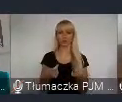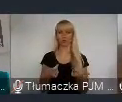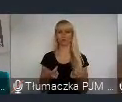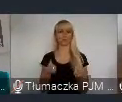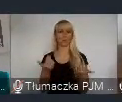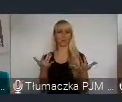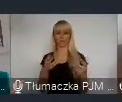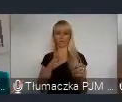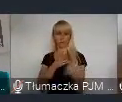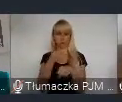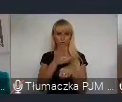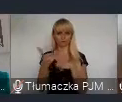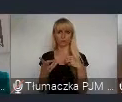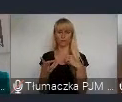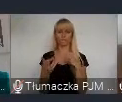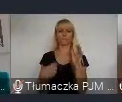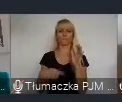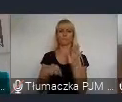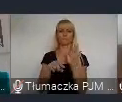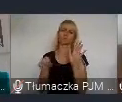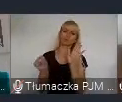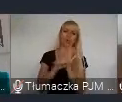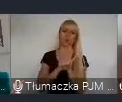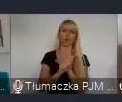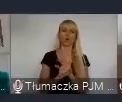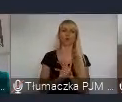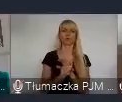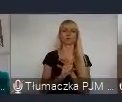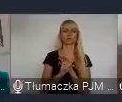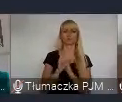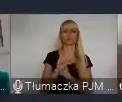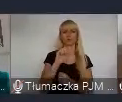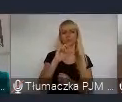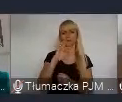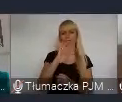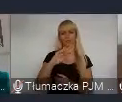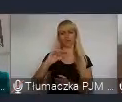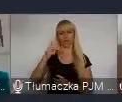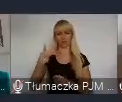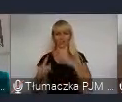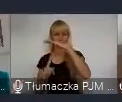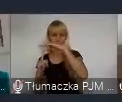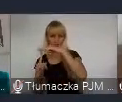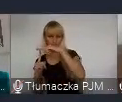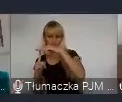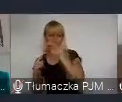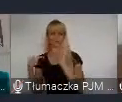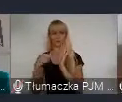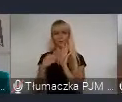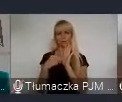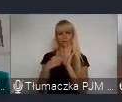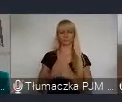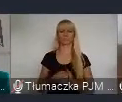TNT, które będą usprawniać powiązania między regionami i subregionami na terenie Polski